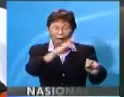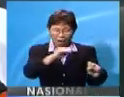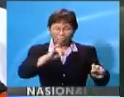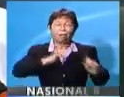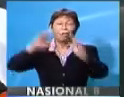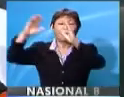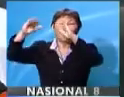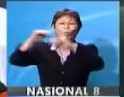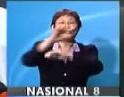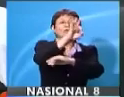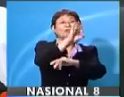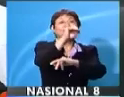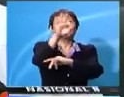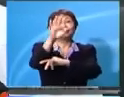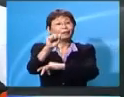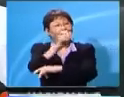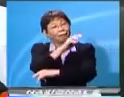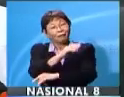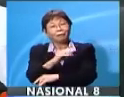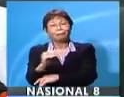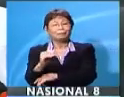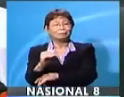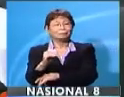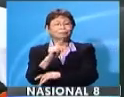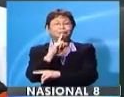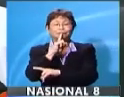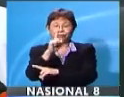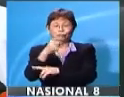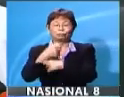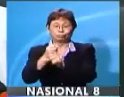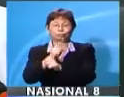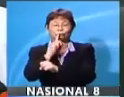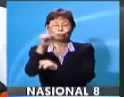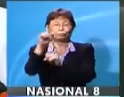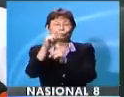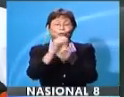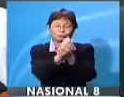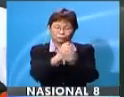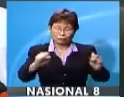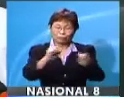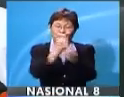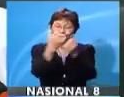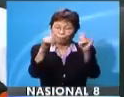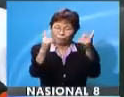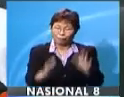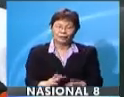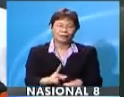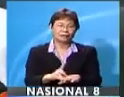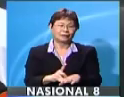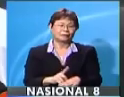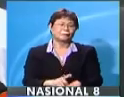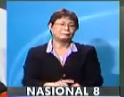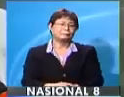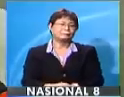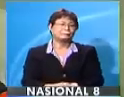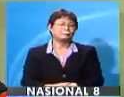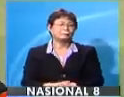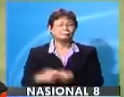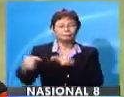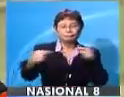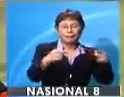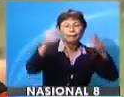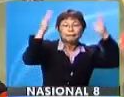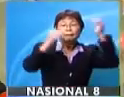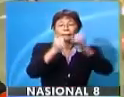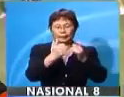that FIFA can ensure the safety of our players in Hebron. Perlawanan